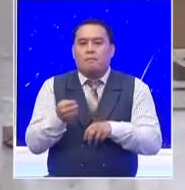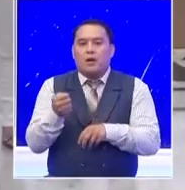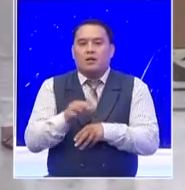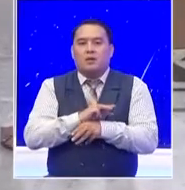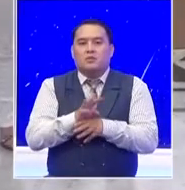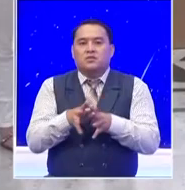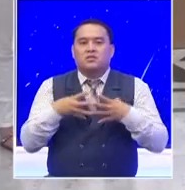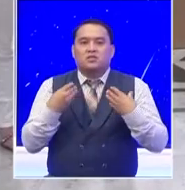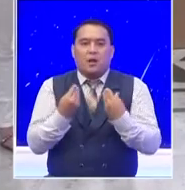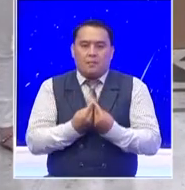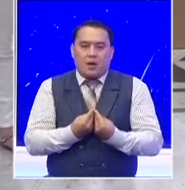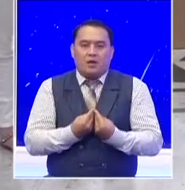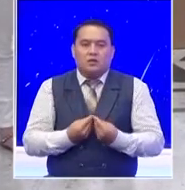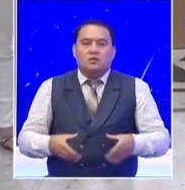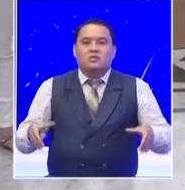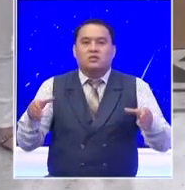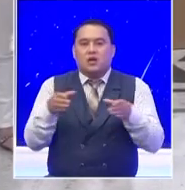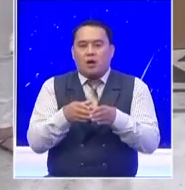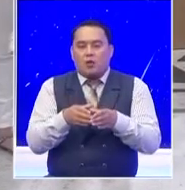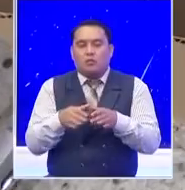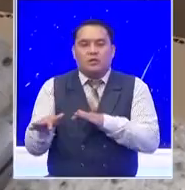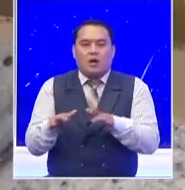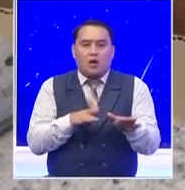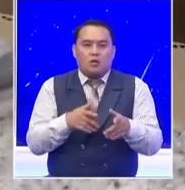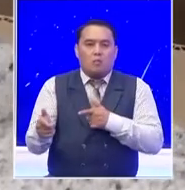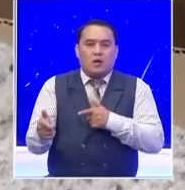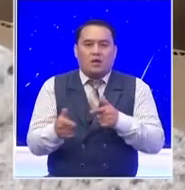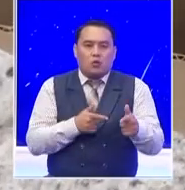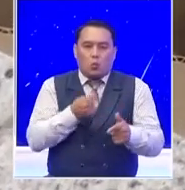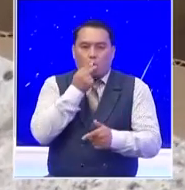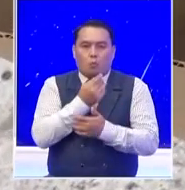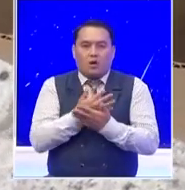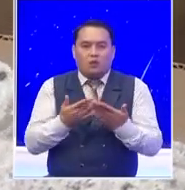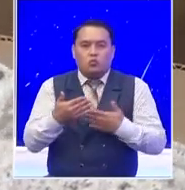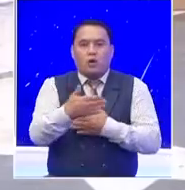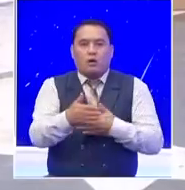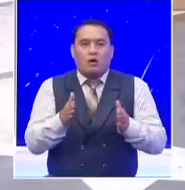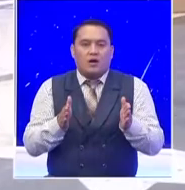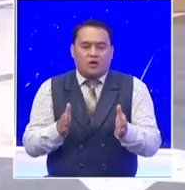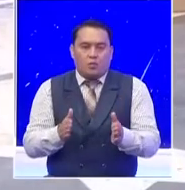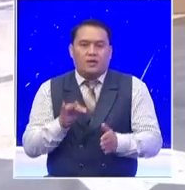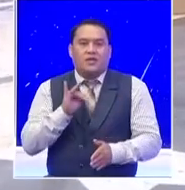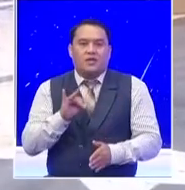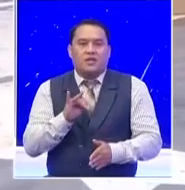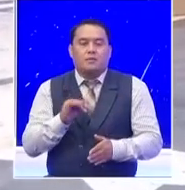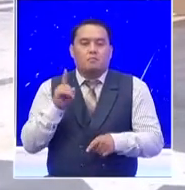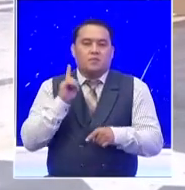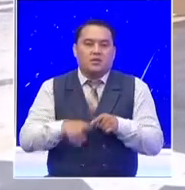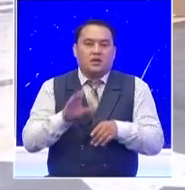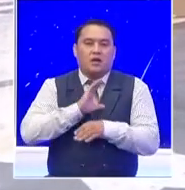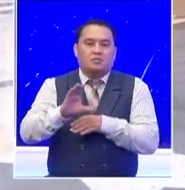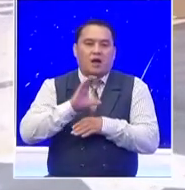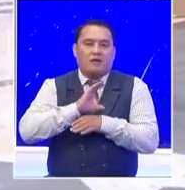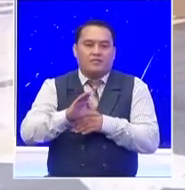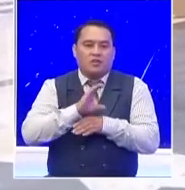малообеспеченных семей добровольцы собрались здесь для общего дела – упаковать подготовленные продукты первой необходимости в коробки и как можно скорее отправить